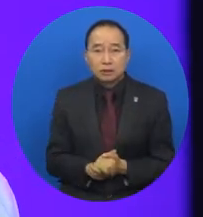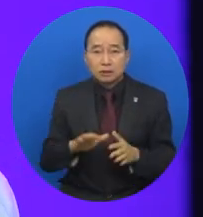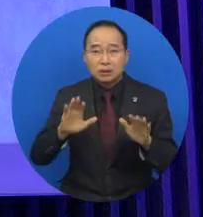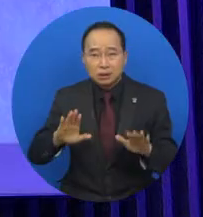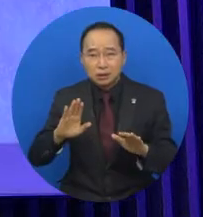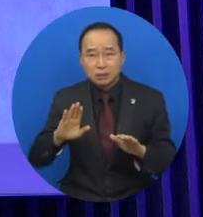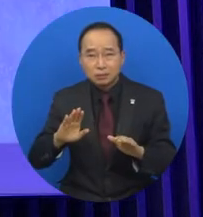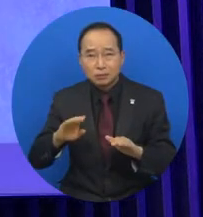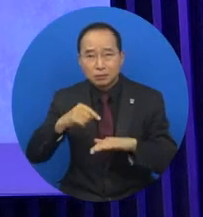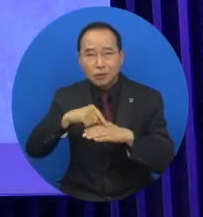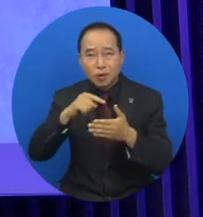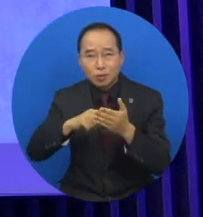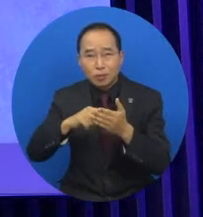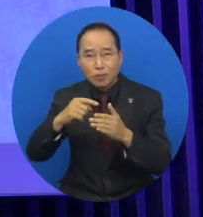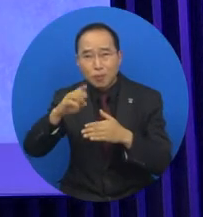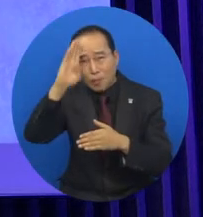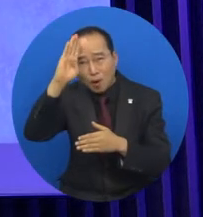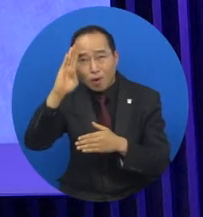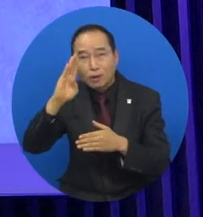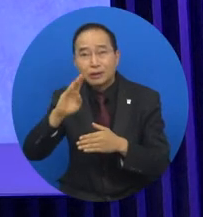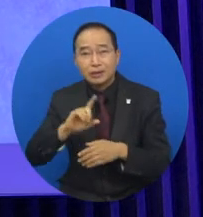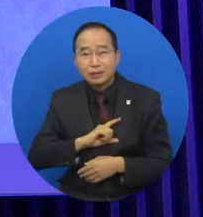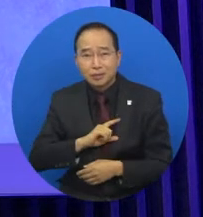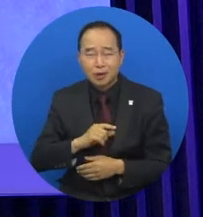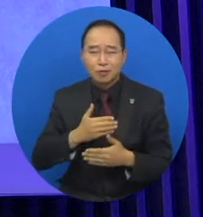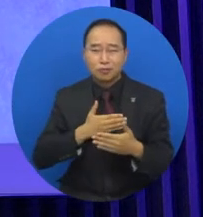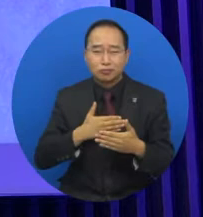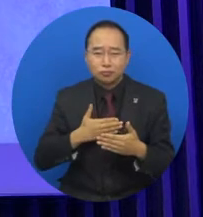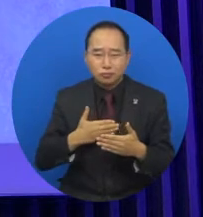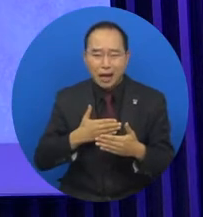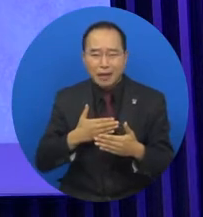확신했습니다. 그걸 지금 진단명으로